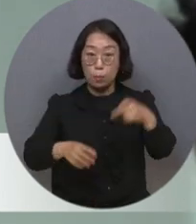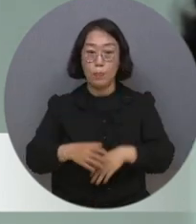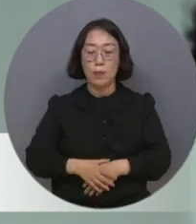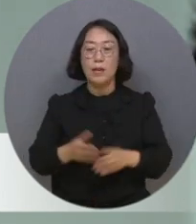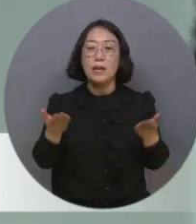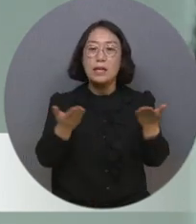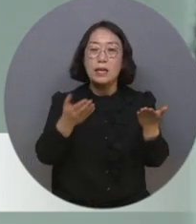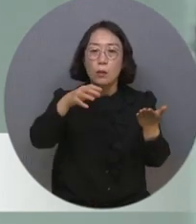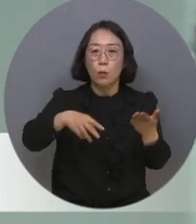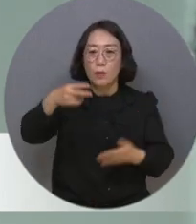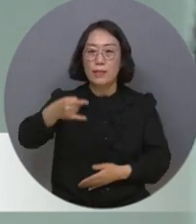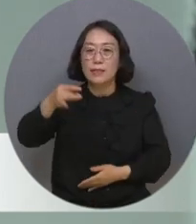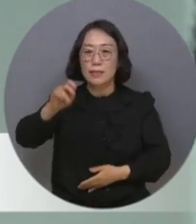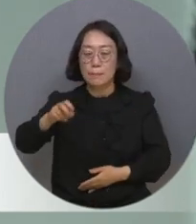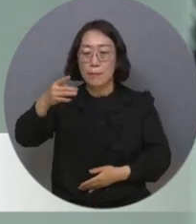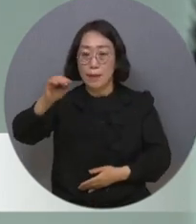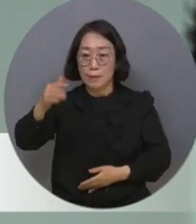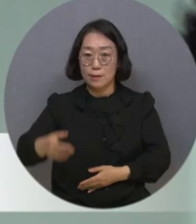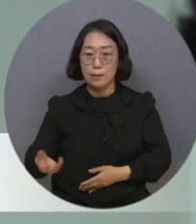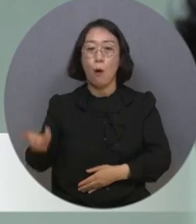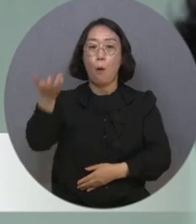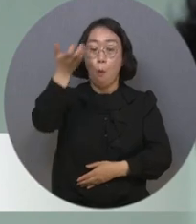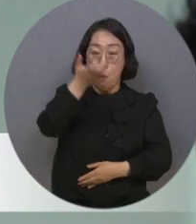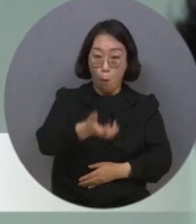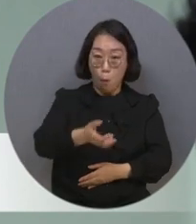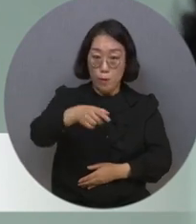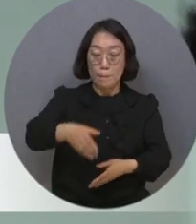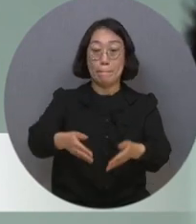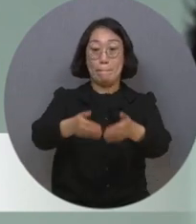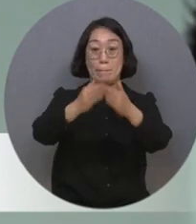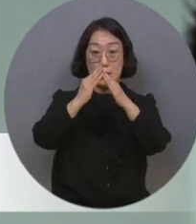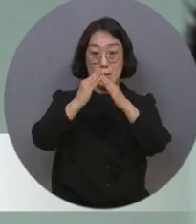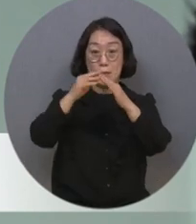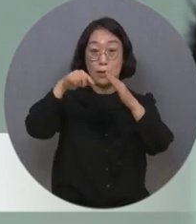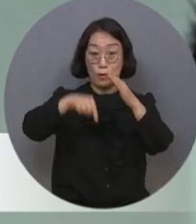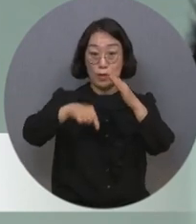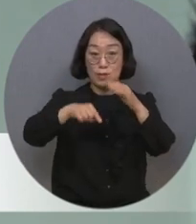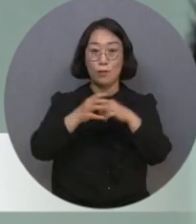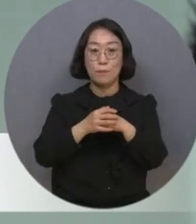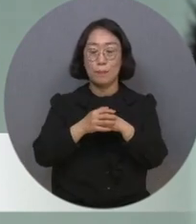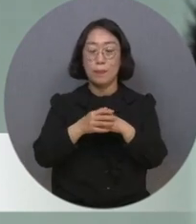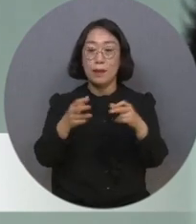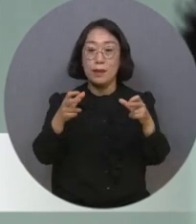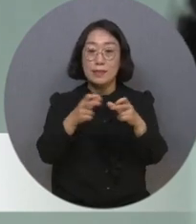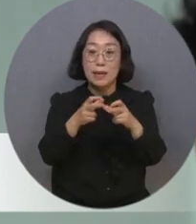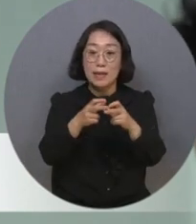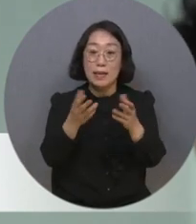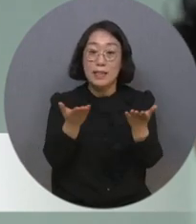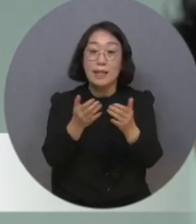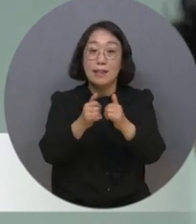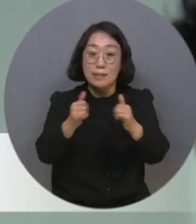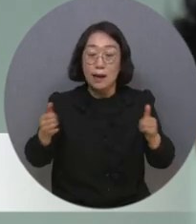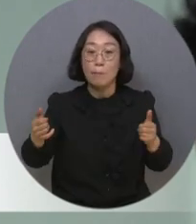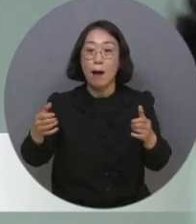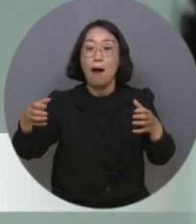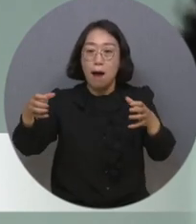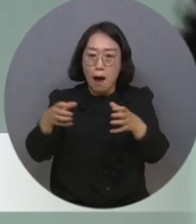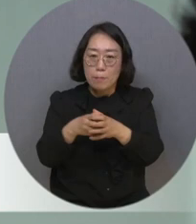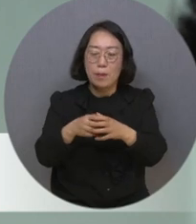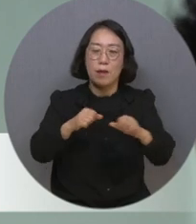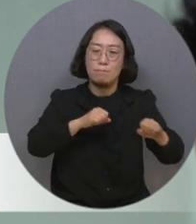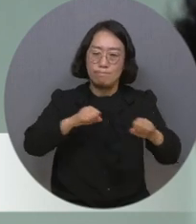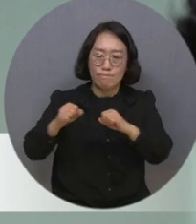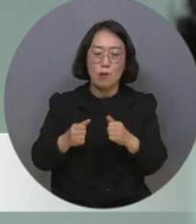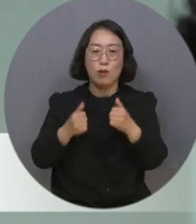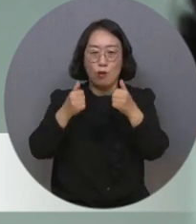작업장 드림랜드가 들어와서 이곳에 설치를 하면서 우리 장애인 직원분들과 함께 열심히 일하는 공간으로